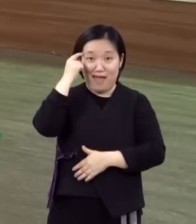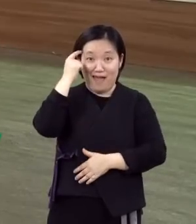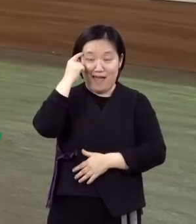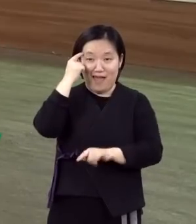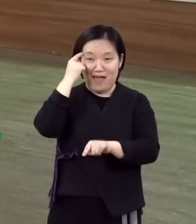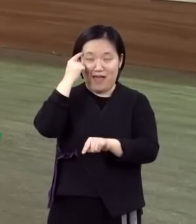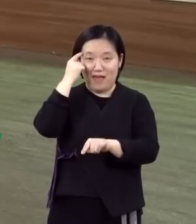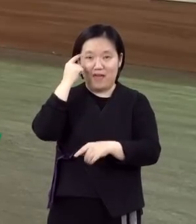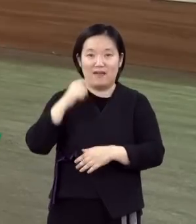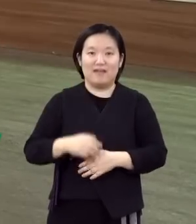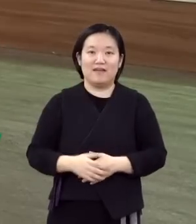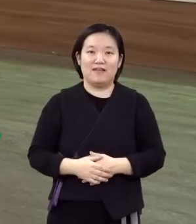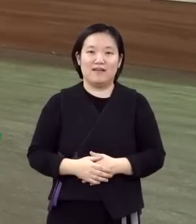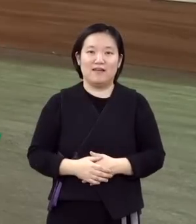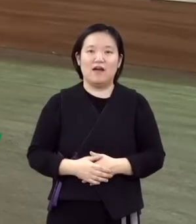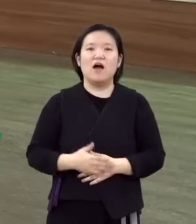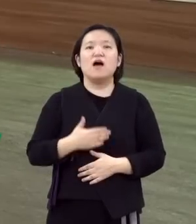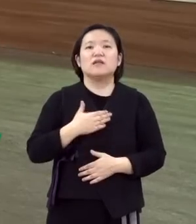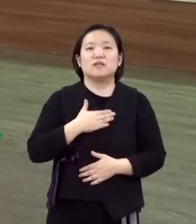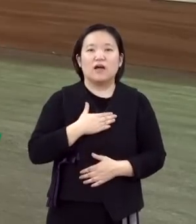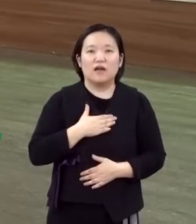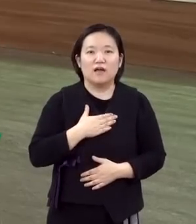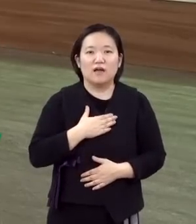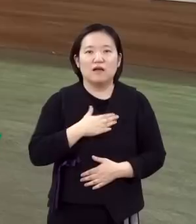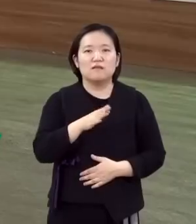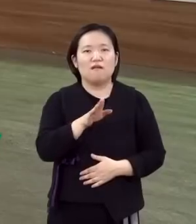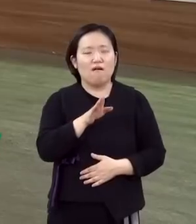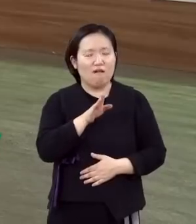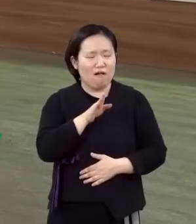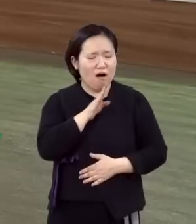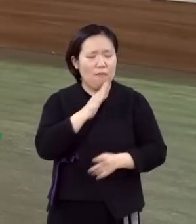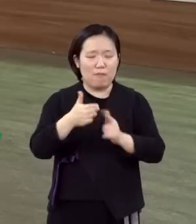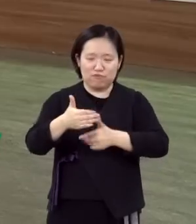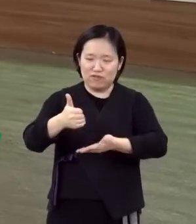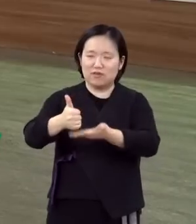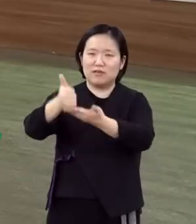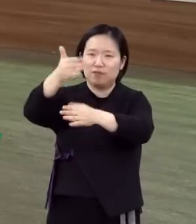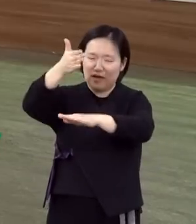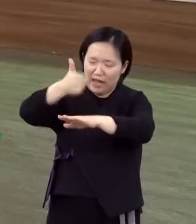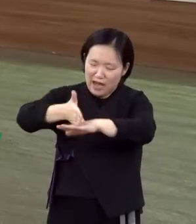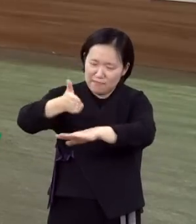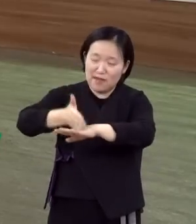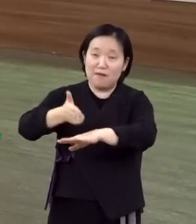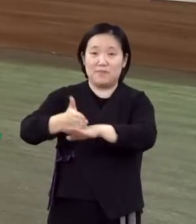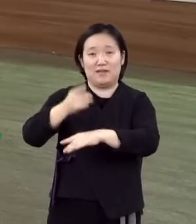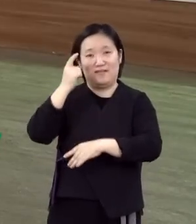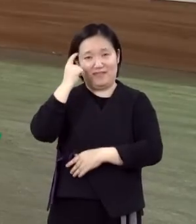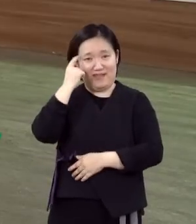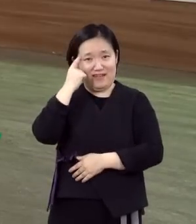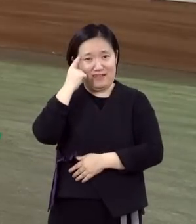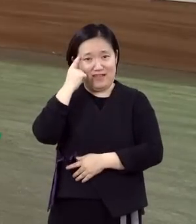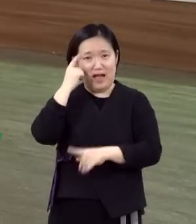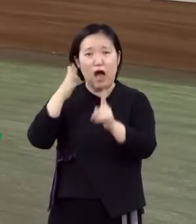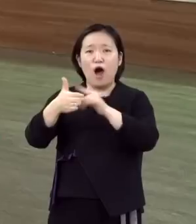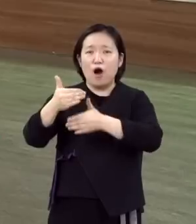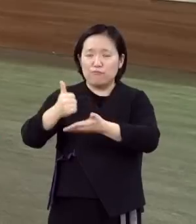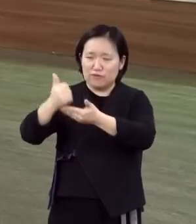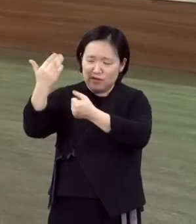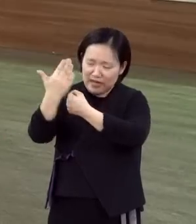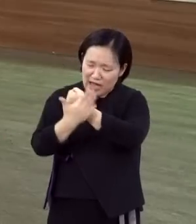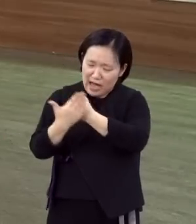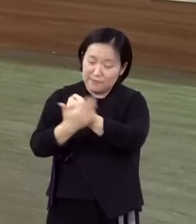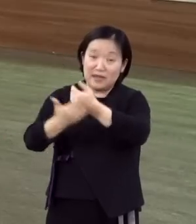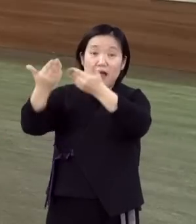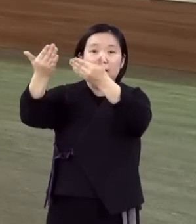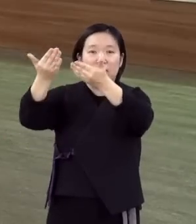마음속으로"부처님,감사합니다"라고말했습니다.이는 부처님의은총입니다.